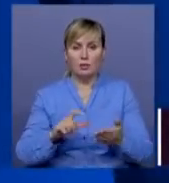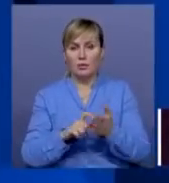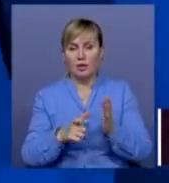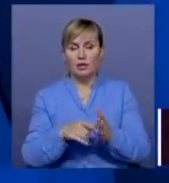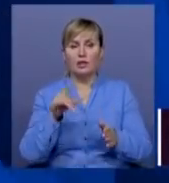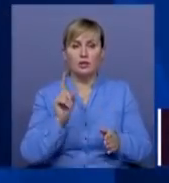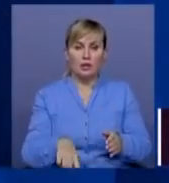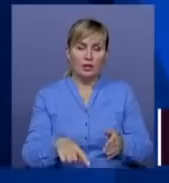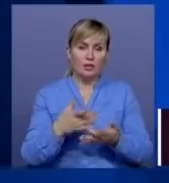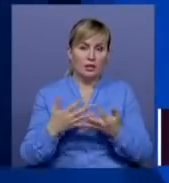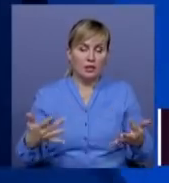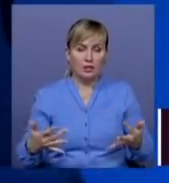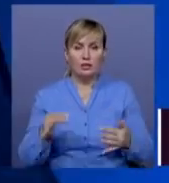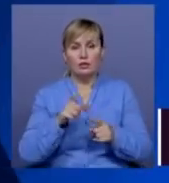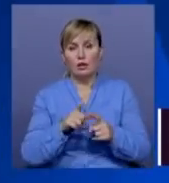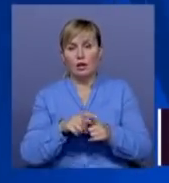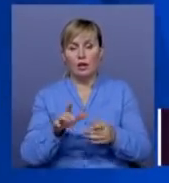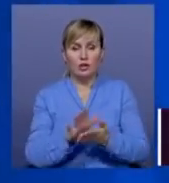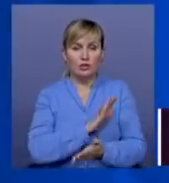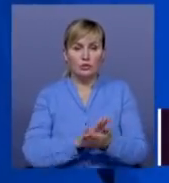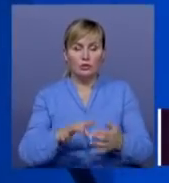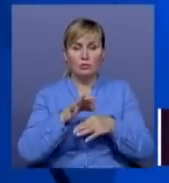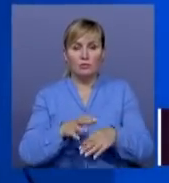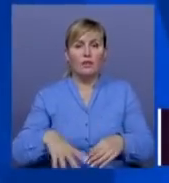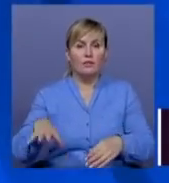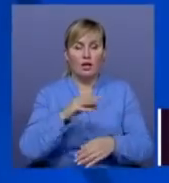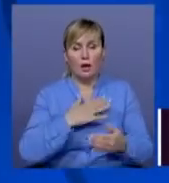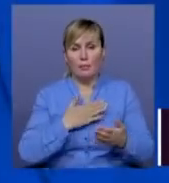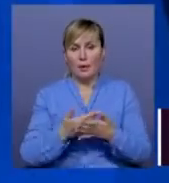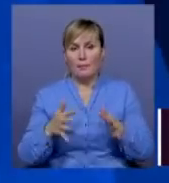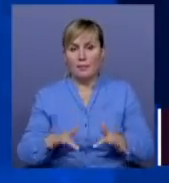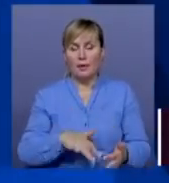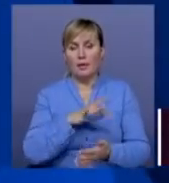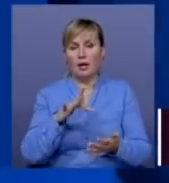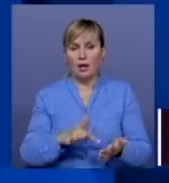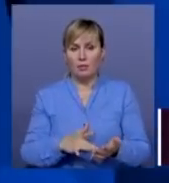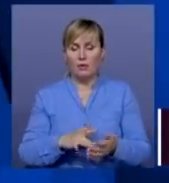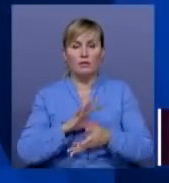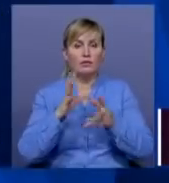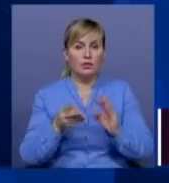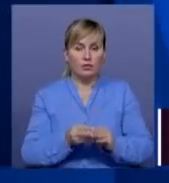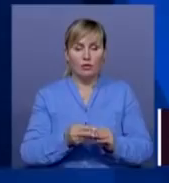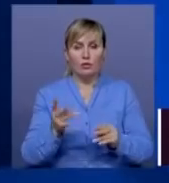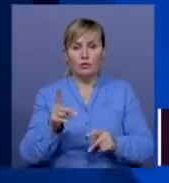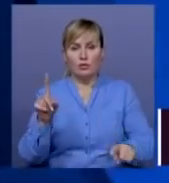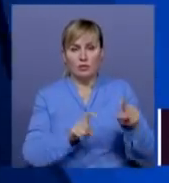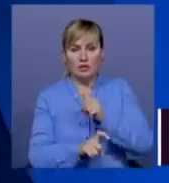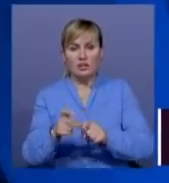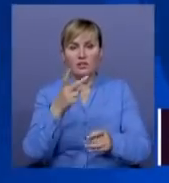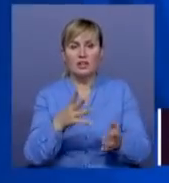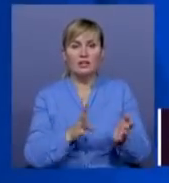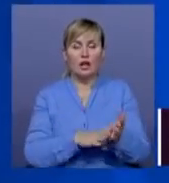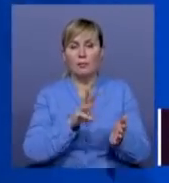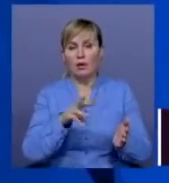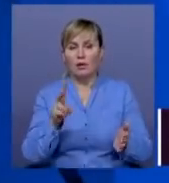даже урны. Словом, санитарную очистку проводят во всех общественных местах мегаполиса. Всего предстоит продезинфицировать 29